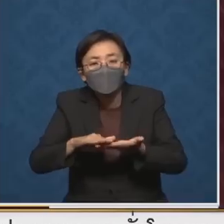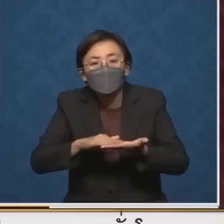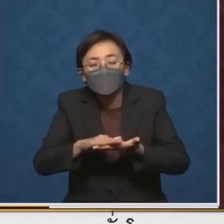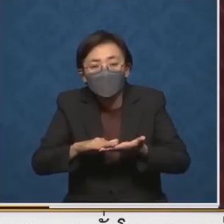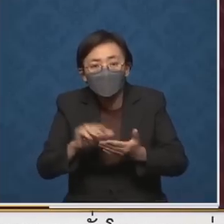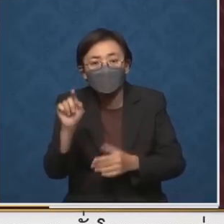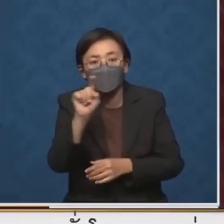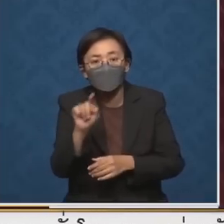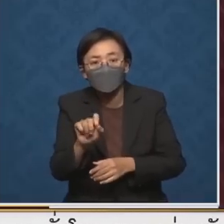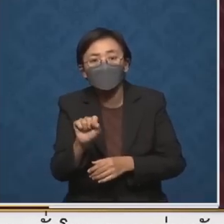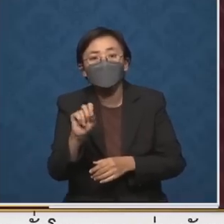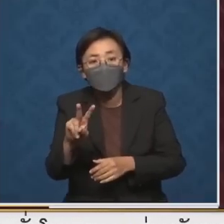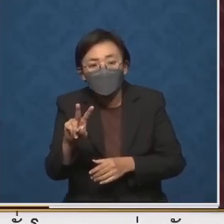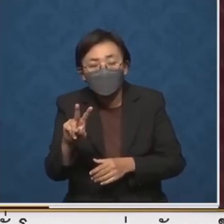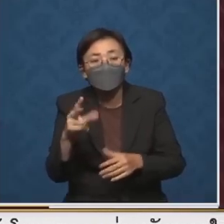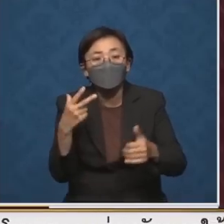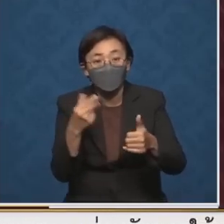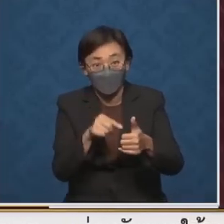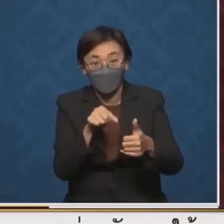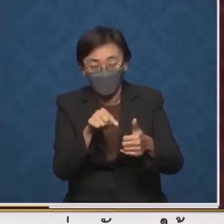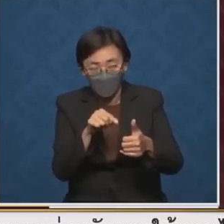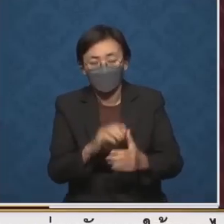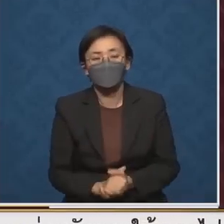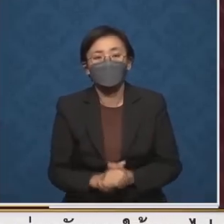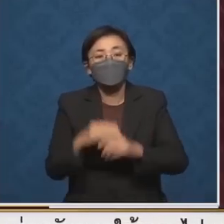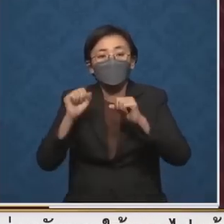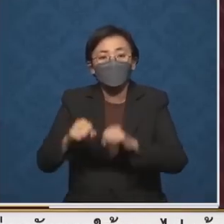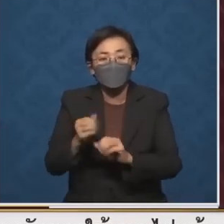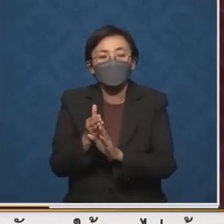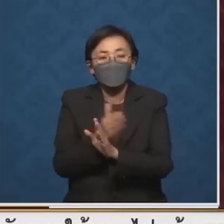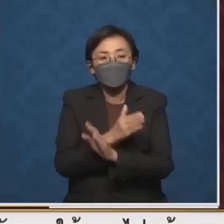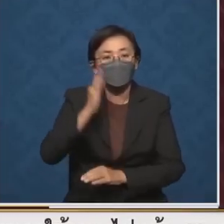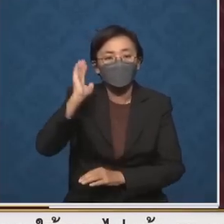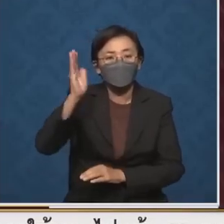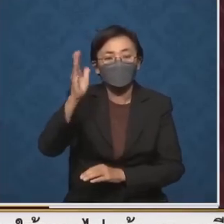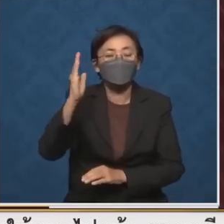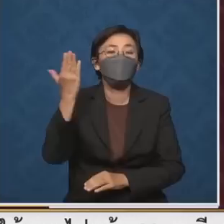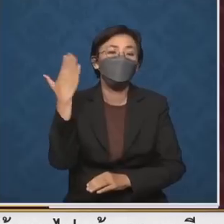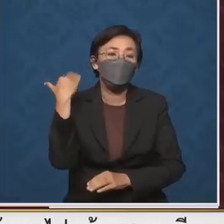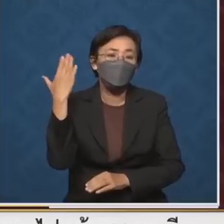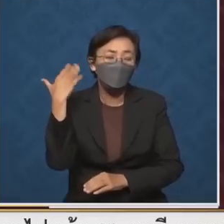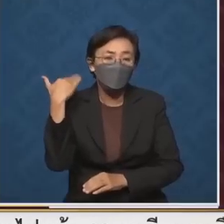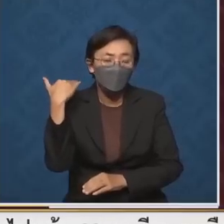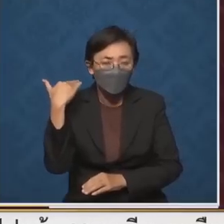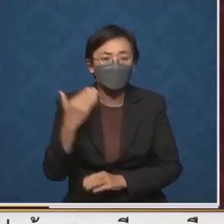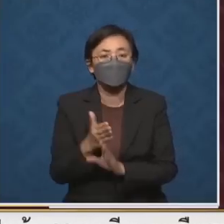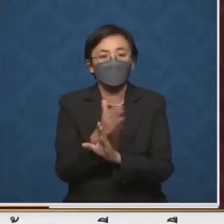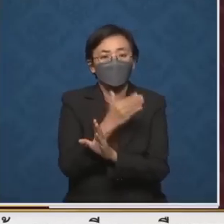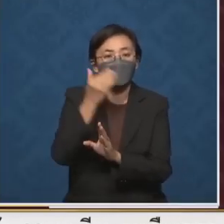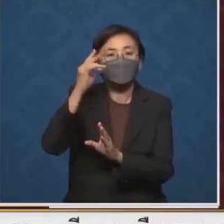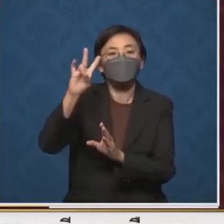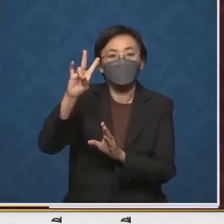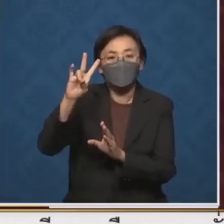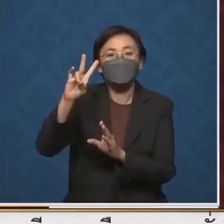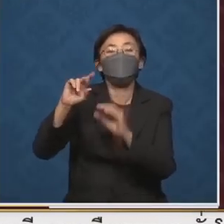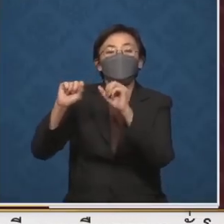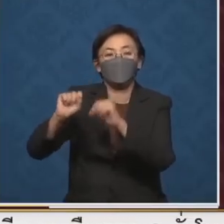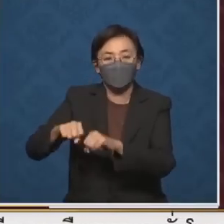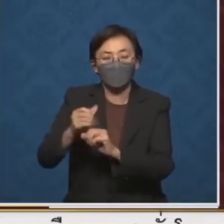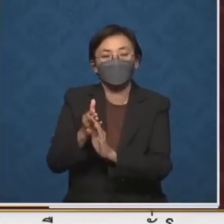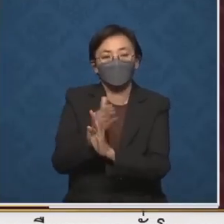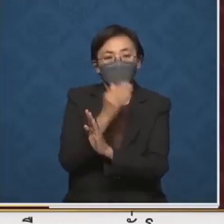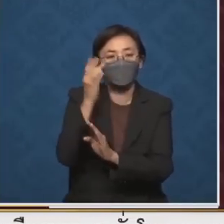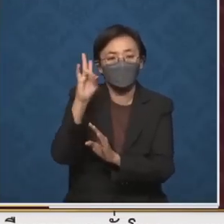ซินอแวกงานได้รับอนุมัิแบบฉุกเถินก่อนวันที่จะอิปรายครั้งที่แล้วเพียง 7 วันเทานั้นครั